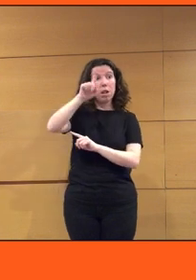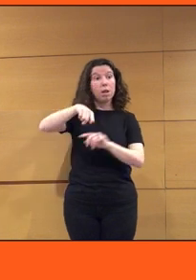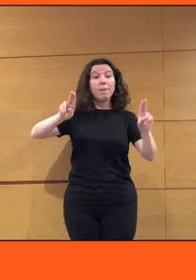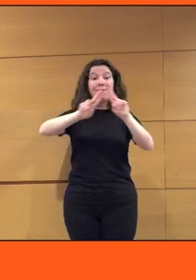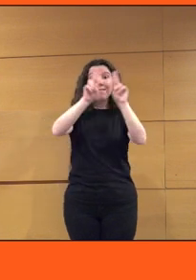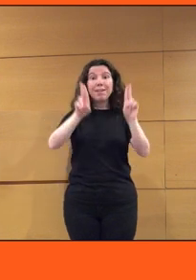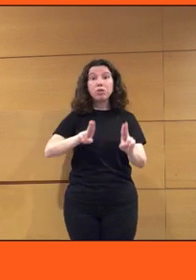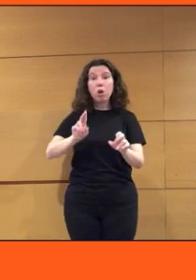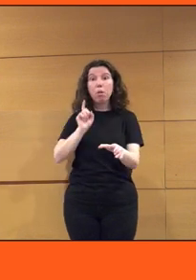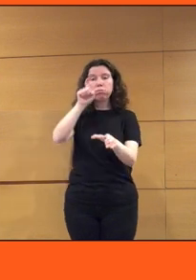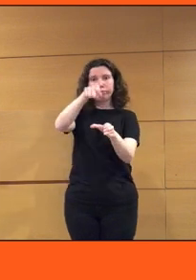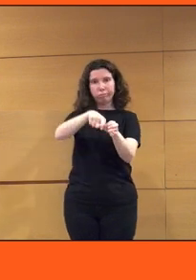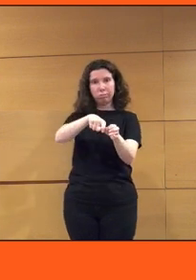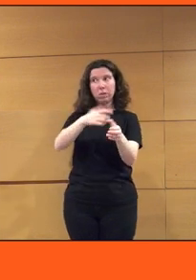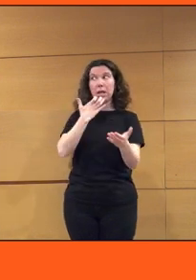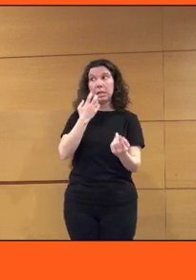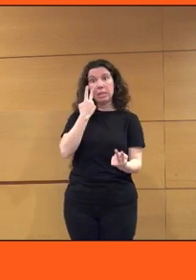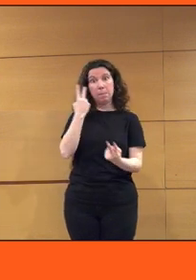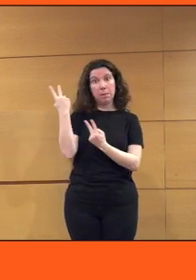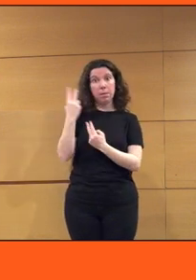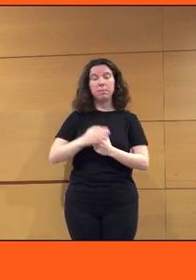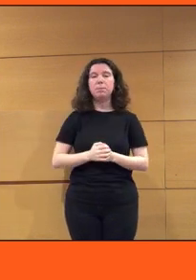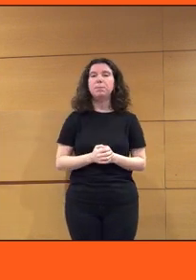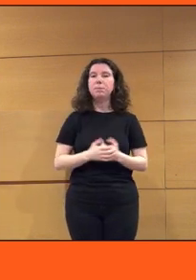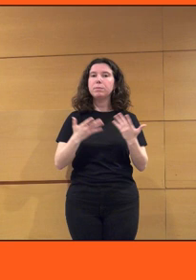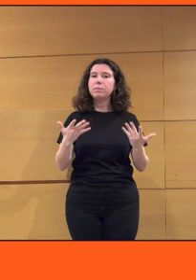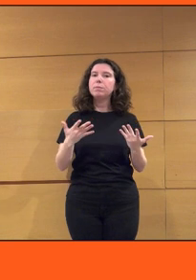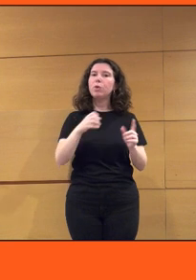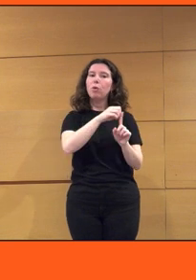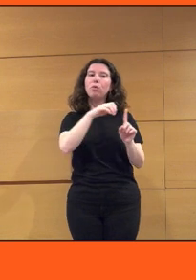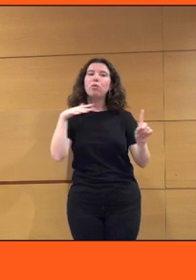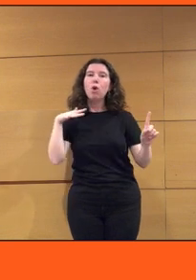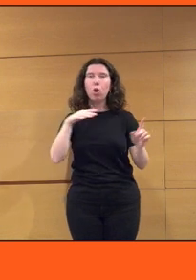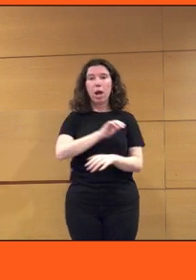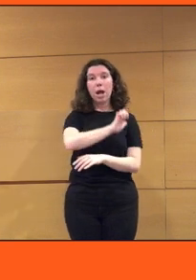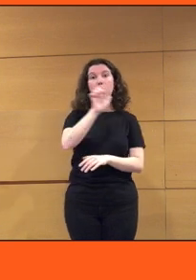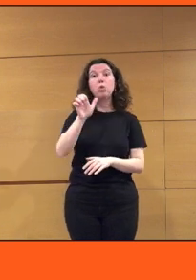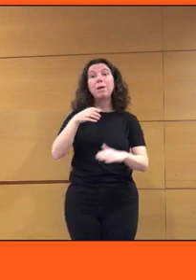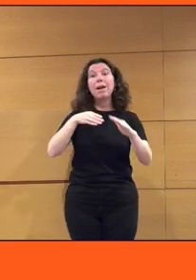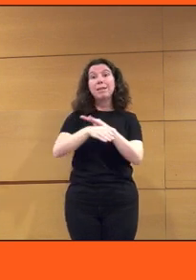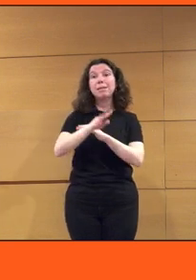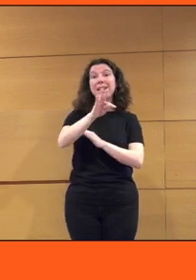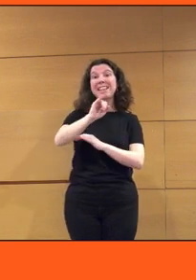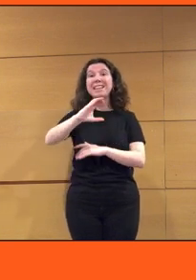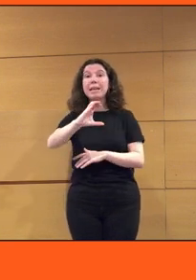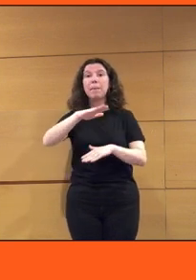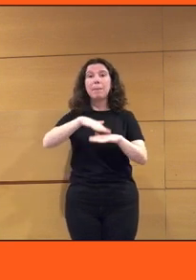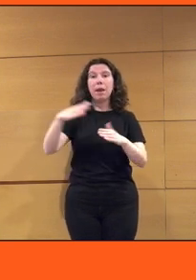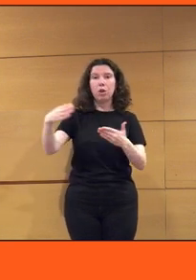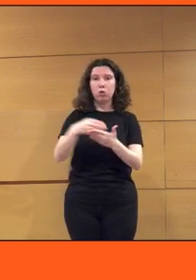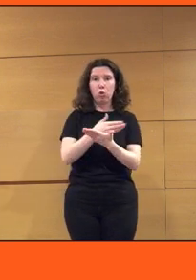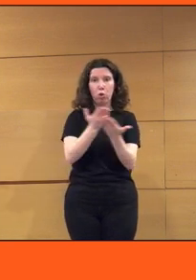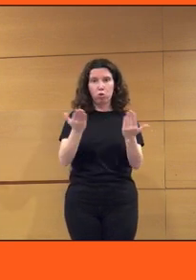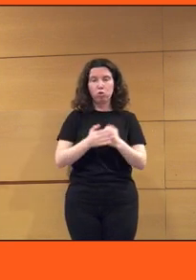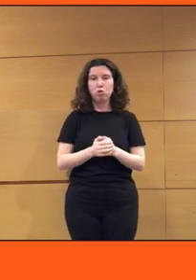internacionals. Aquí us he posat un exemple, el Foro d'Europa Accessible TIC per a Todos, on, sobre les obligacions de